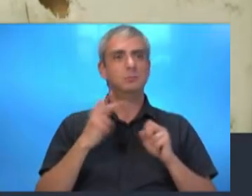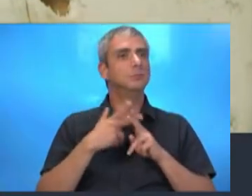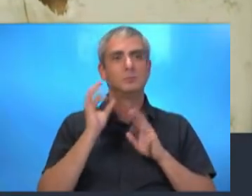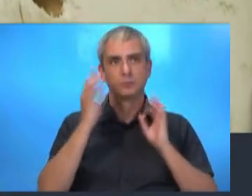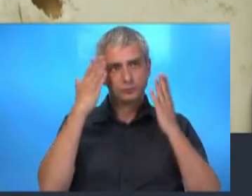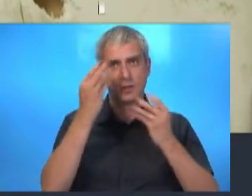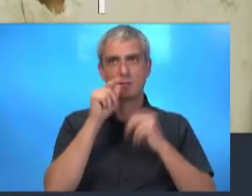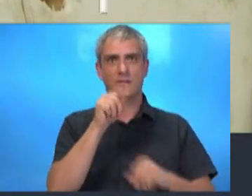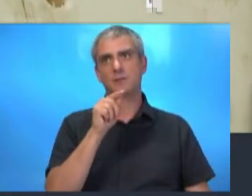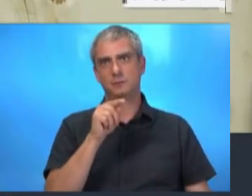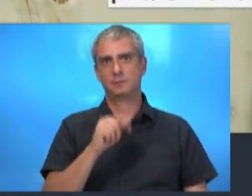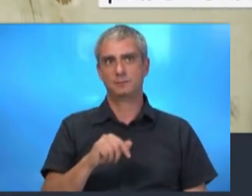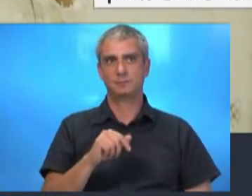הזה.